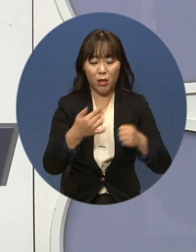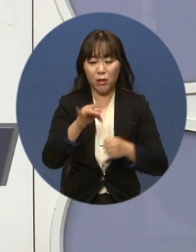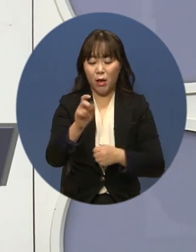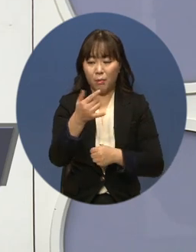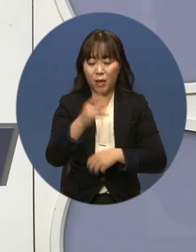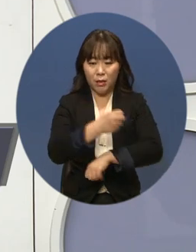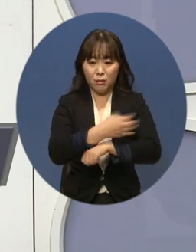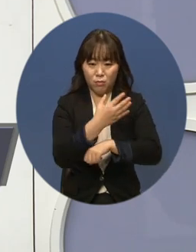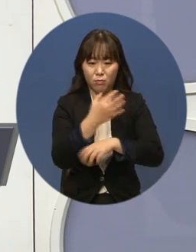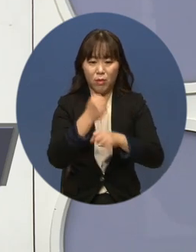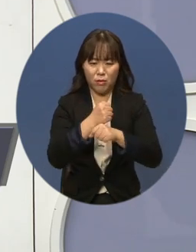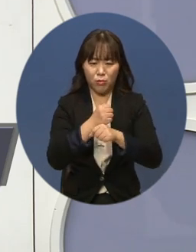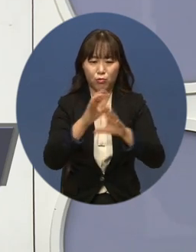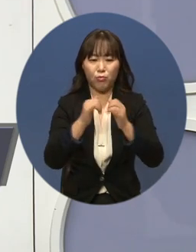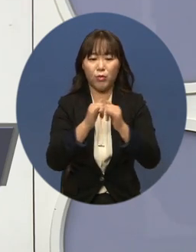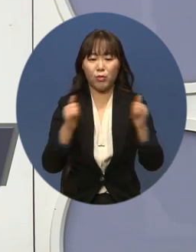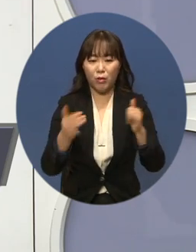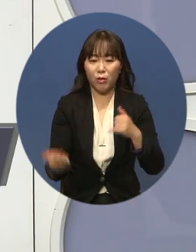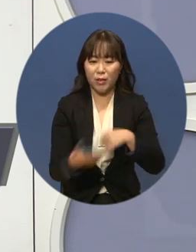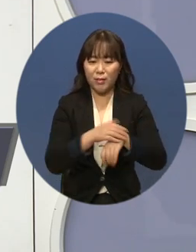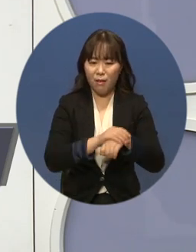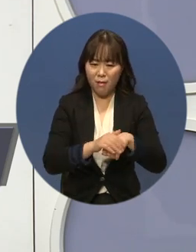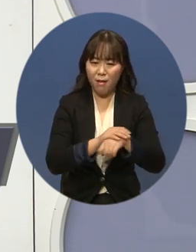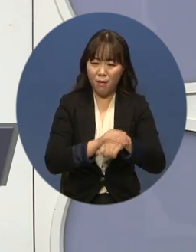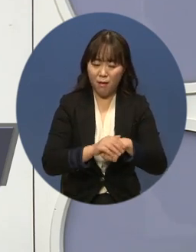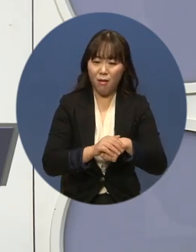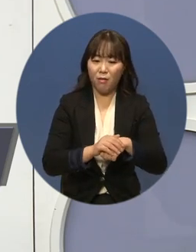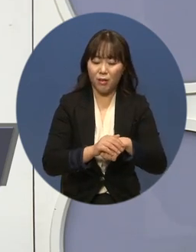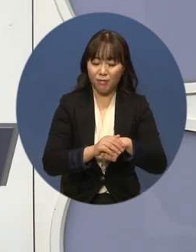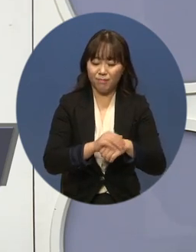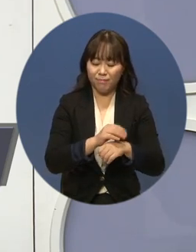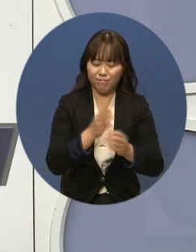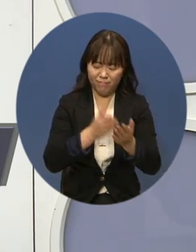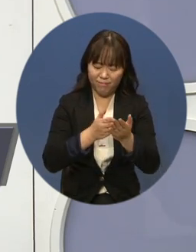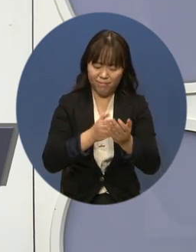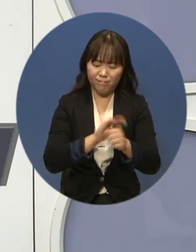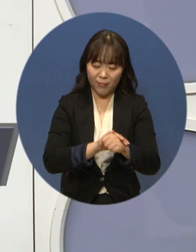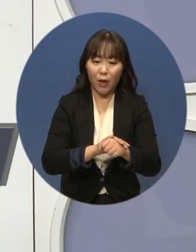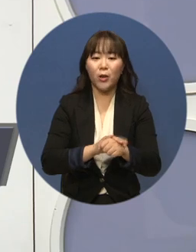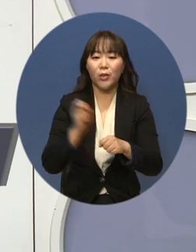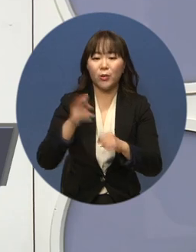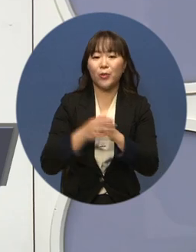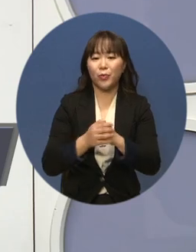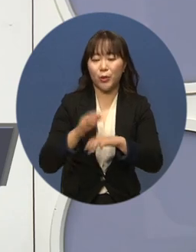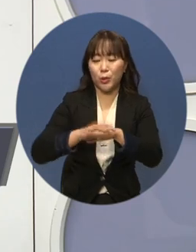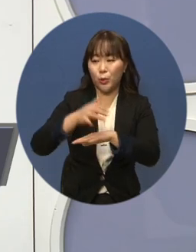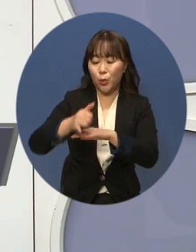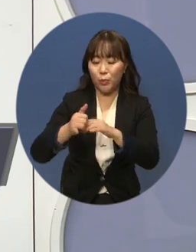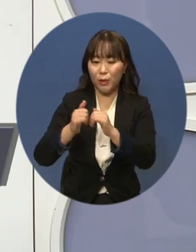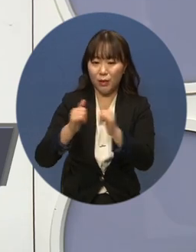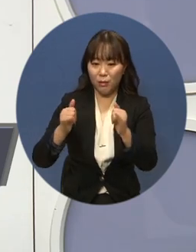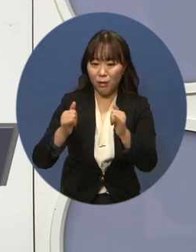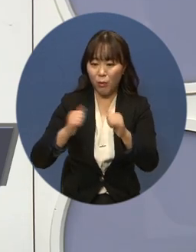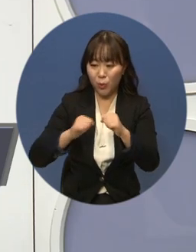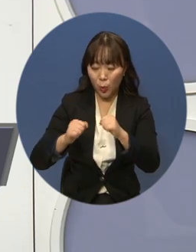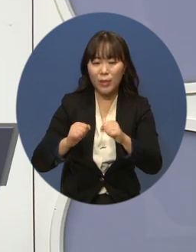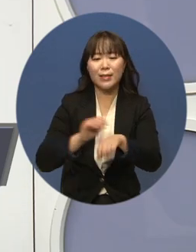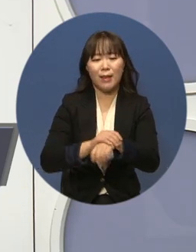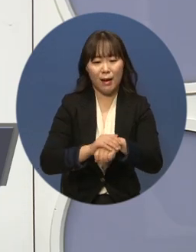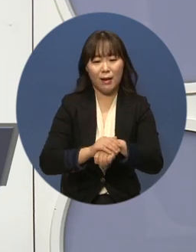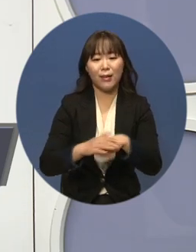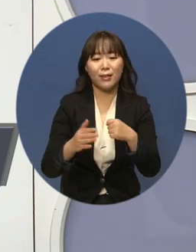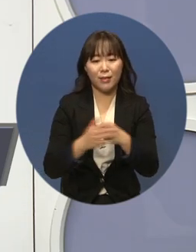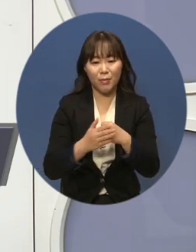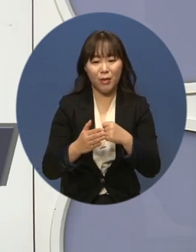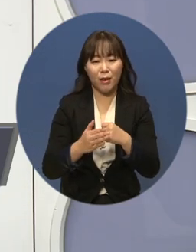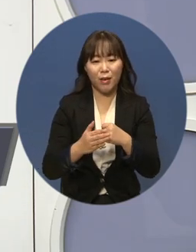만들어서 국민들에게 좀 잘 국민의 정치 입장을 잘 대변하고 또 농민의 활동들 뭐 이런 걸 좀 잘해서